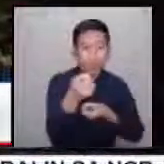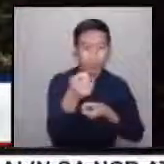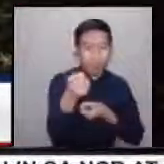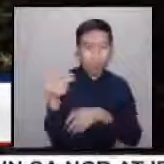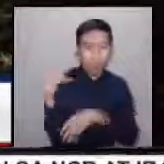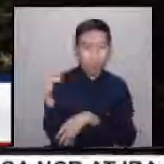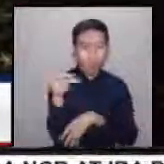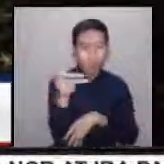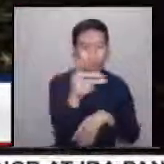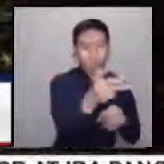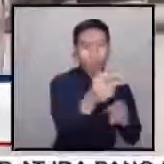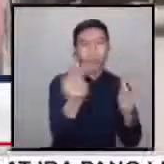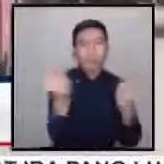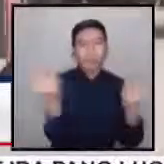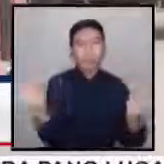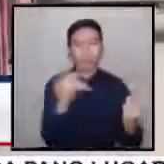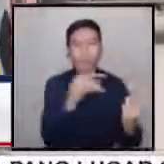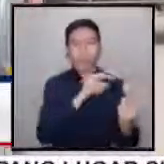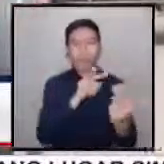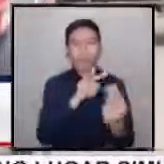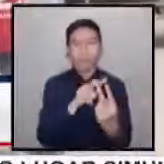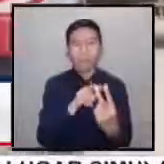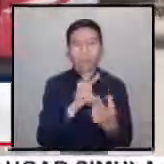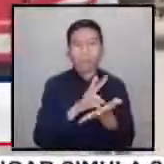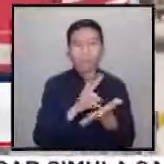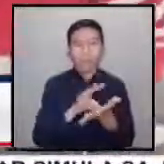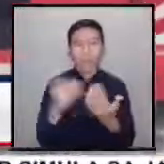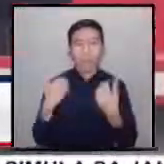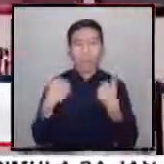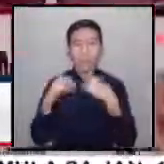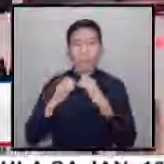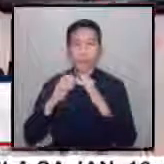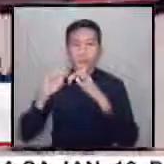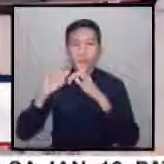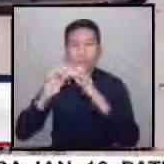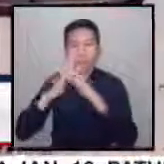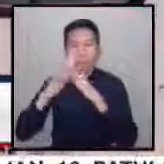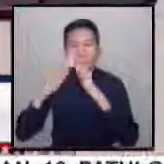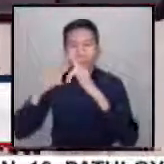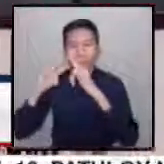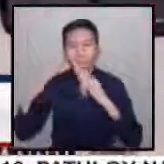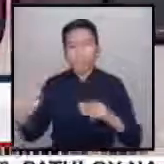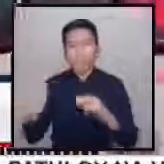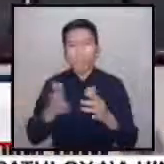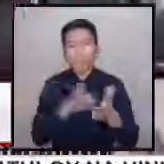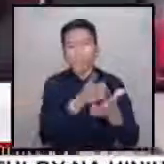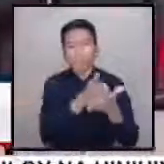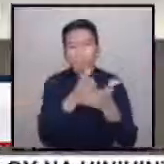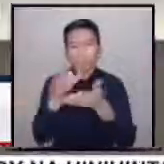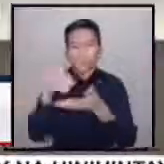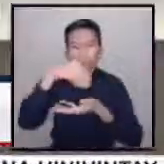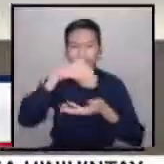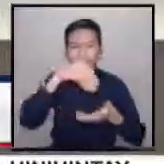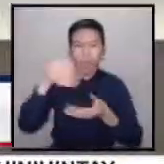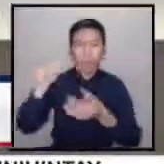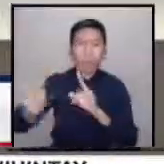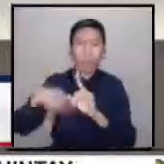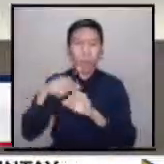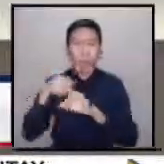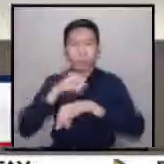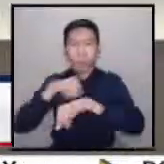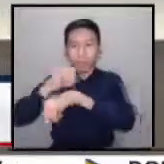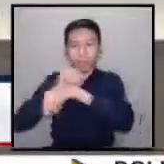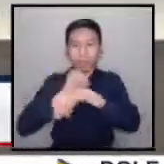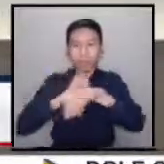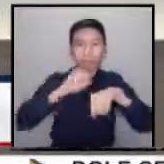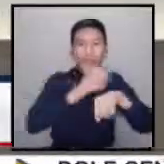silang nagsagawa ng road clearing, tent installation, pagtransport ng mga relief goods sa mga isla, maging ang distribution nito sa mga residente. So they